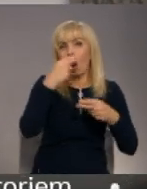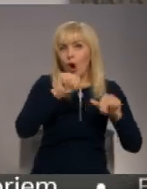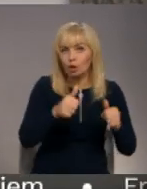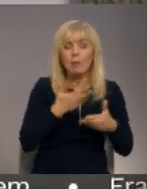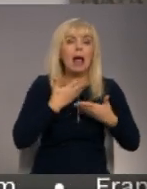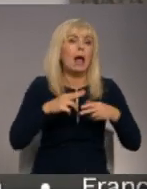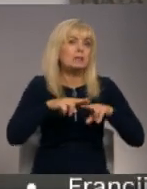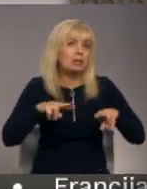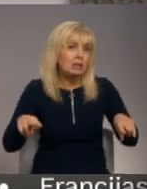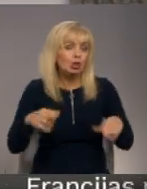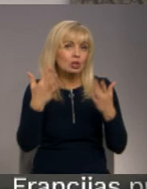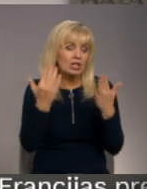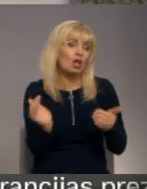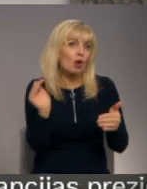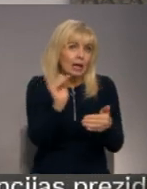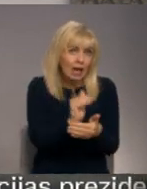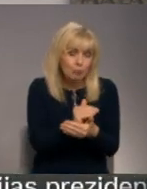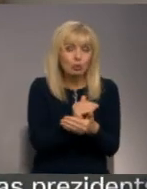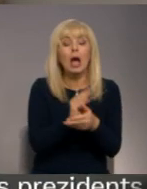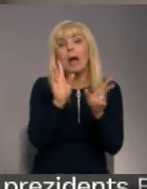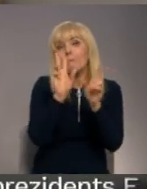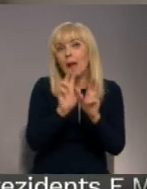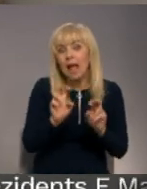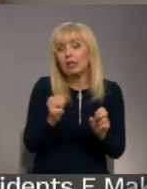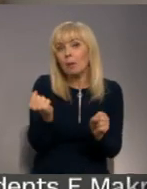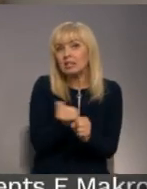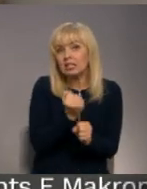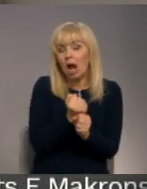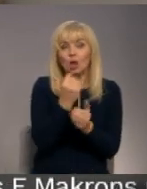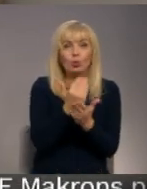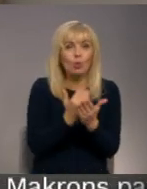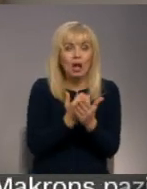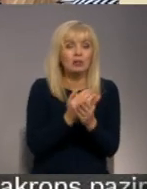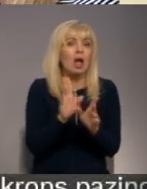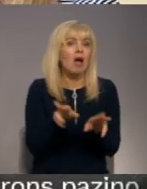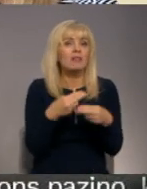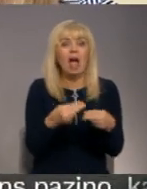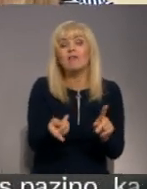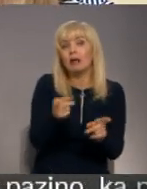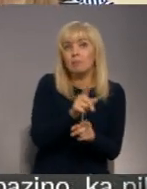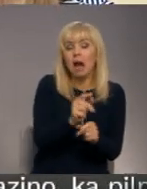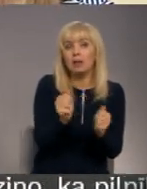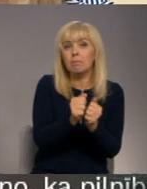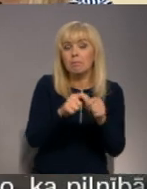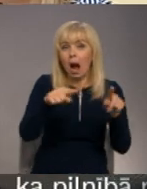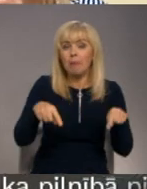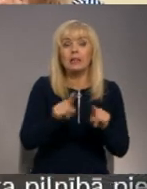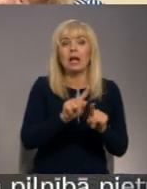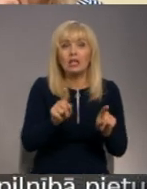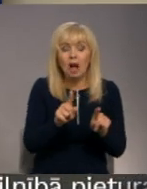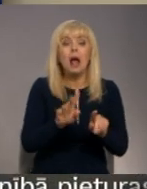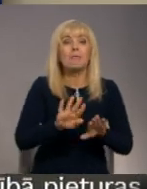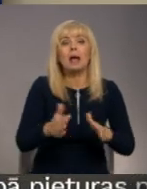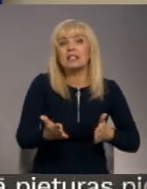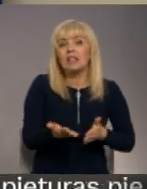labklājības ministrijas secinājumiem iepazīstoties ar pētījumu, izstrādātie noteikumi nav jāmaina uz papīra, tie ir labi, taču izmaiņas dzīvē notiek